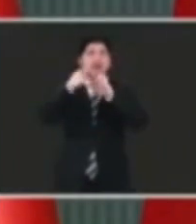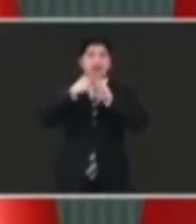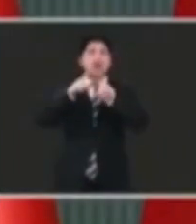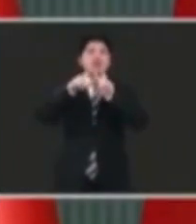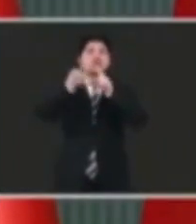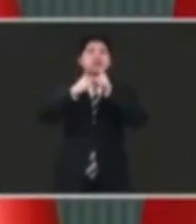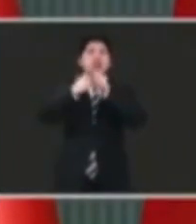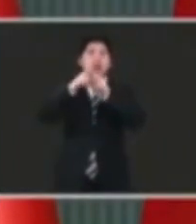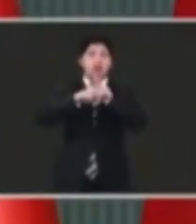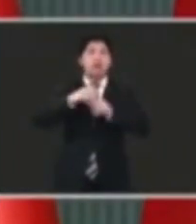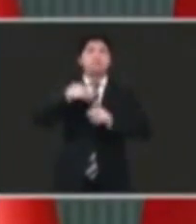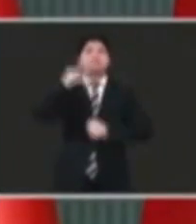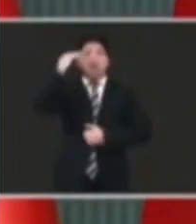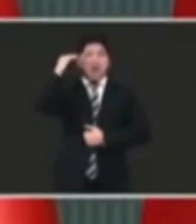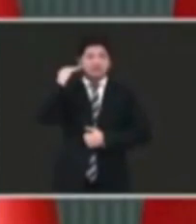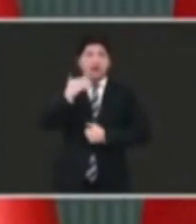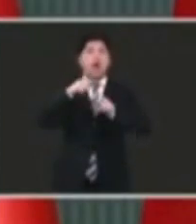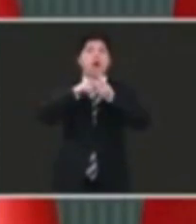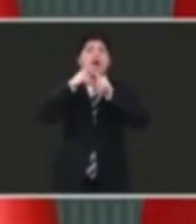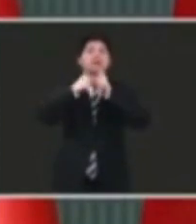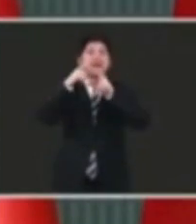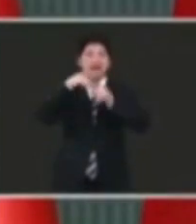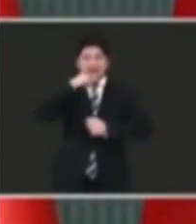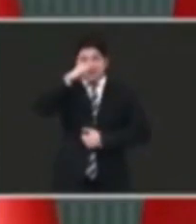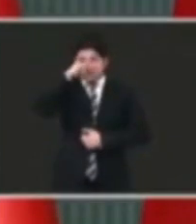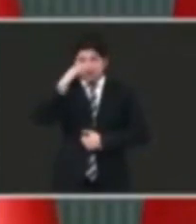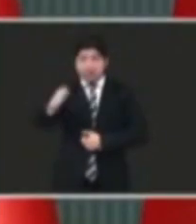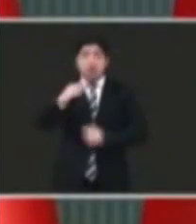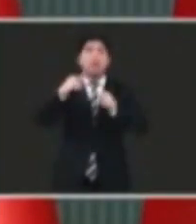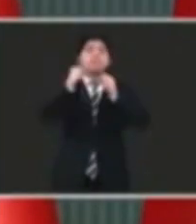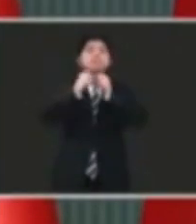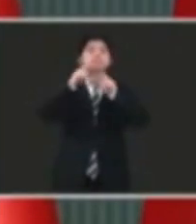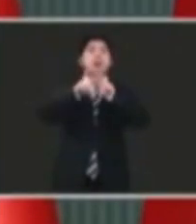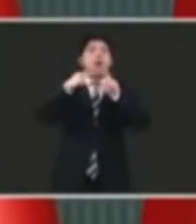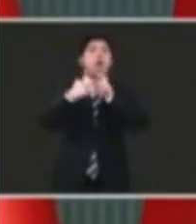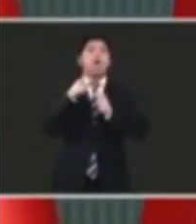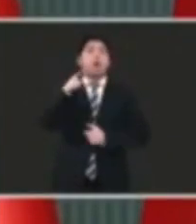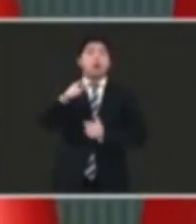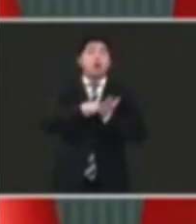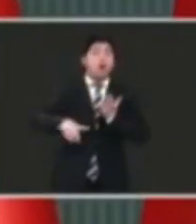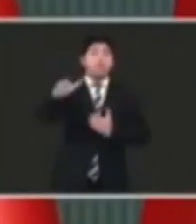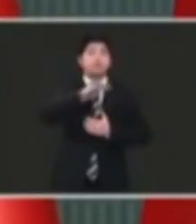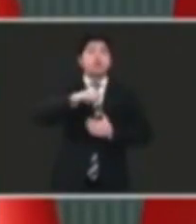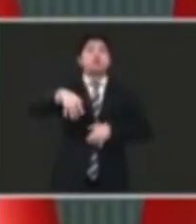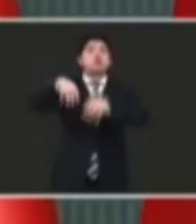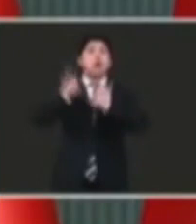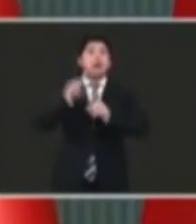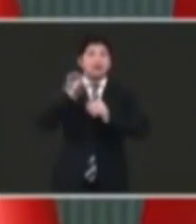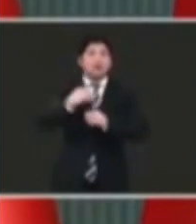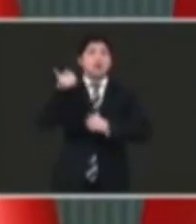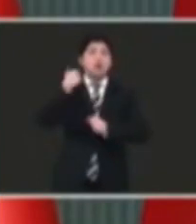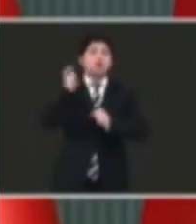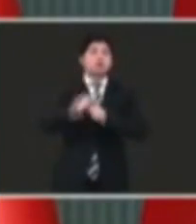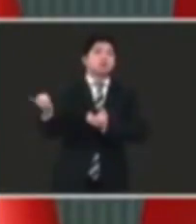Οι Ηνωμένες Πολιτείες δεν εμπιστεύονται ιδιαίτερα την Τουρκία, αλλά από την άλλη πλευρά φαίνεται ότι υπάρχει και κάποια ανοχή για αυτές τις τουρκικές πρωτοβουλίες,